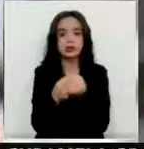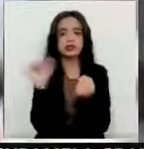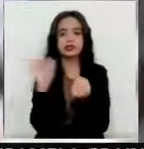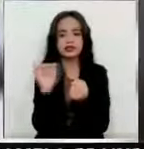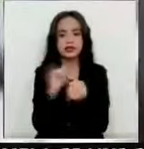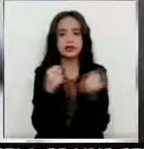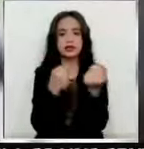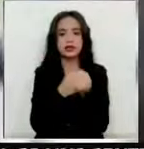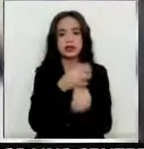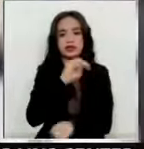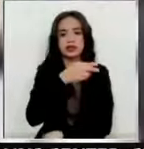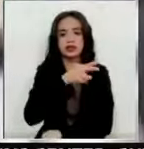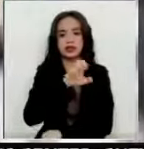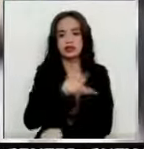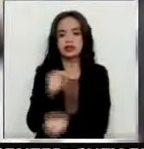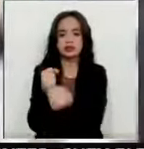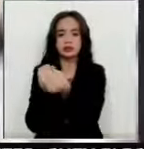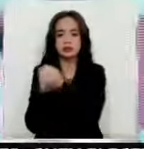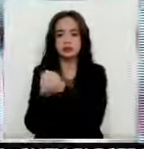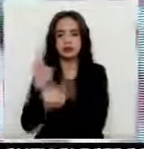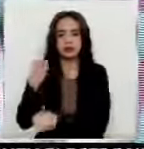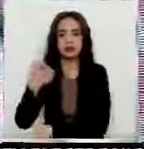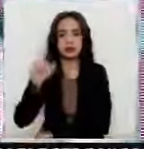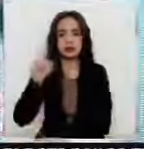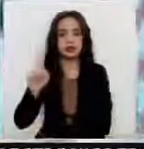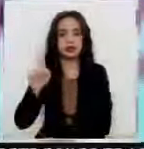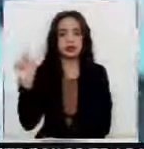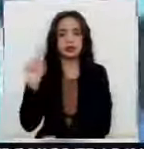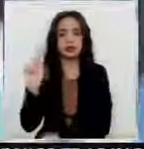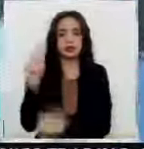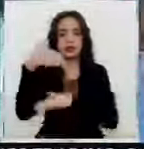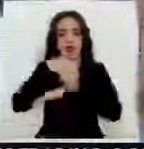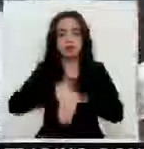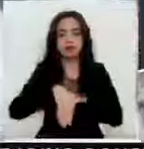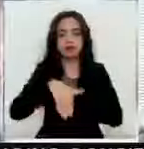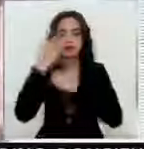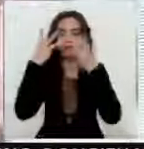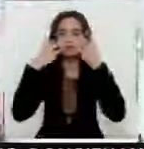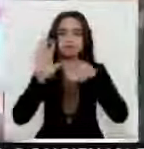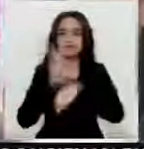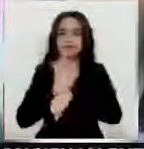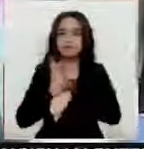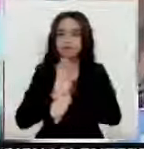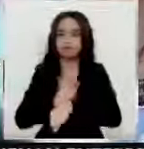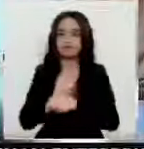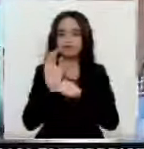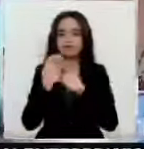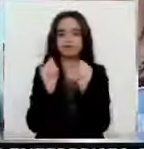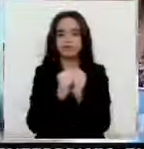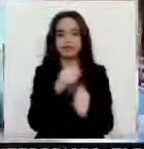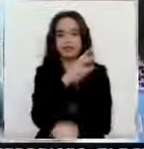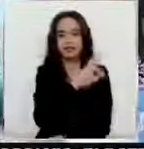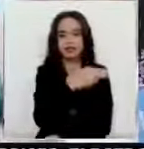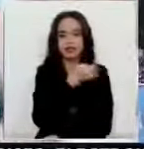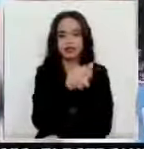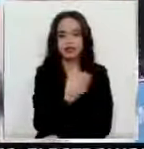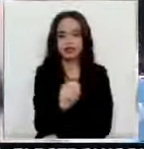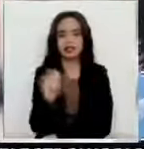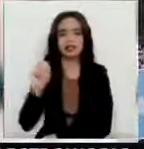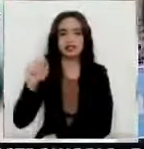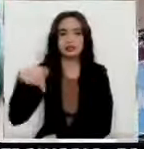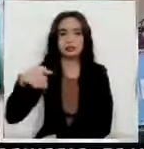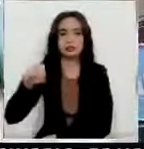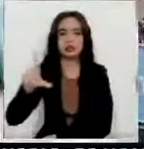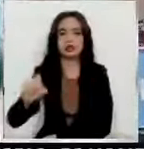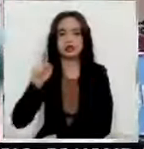Michelle with Max Collins sa premiere night ng pelikula ni Rian with Paulo Contis na Ikaw at Ako. Thank